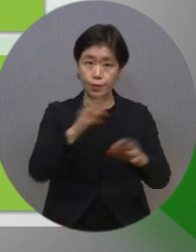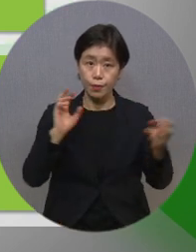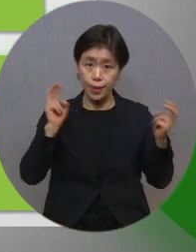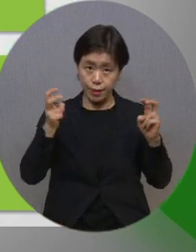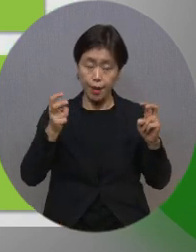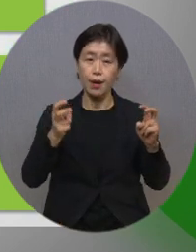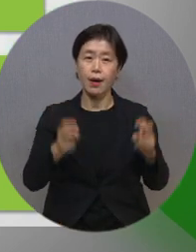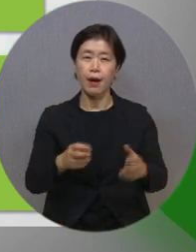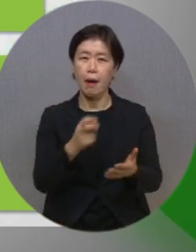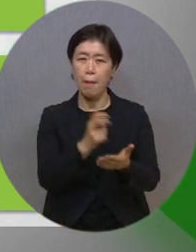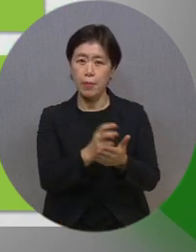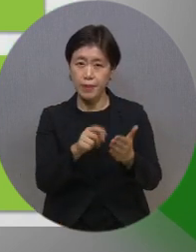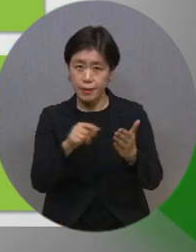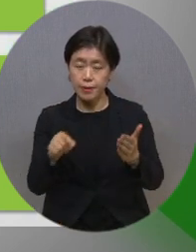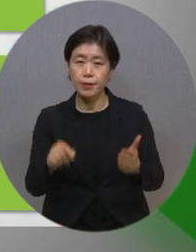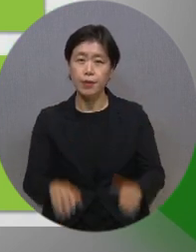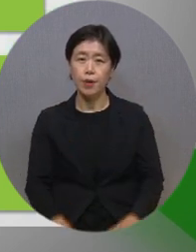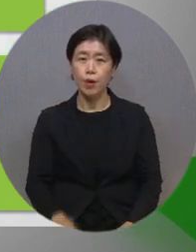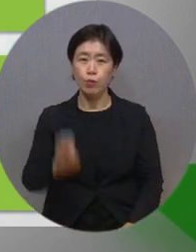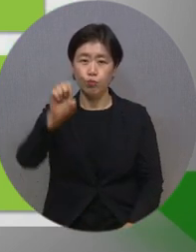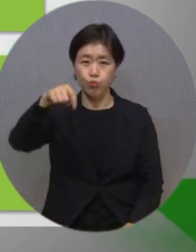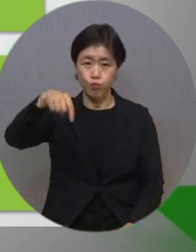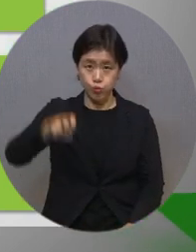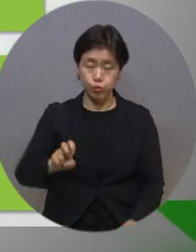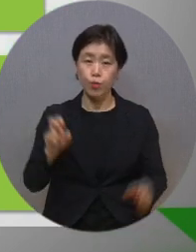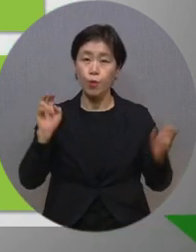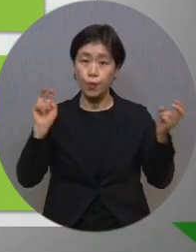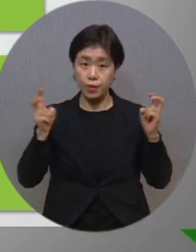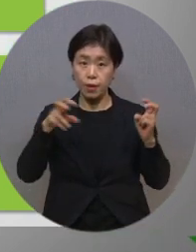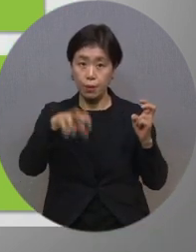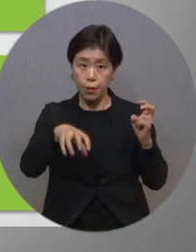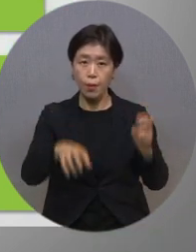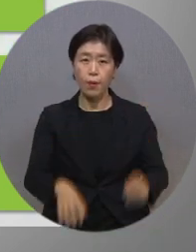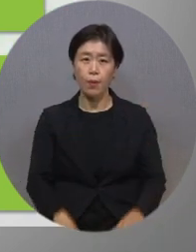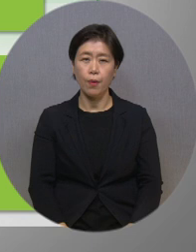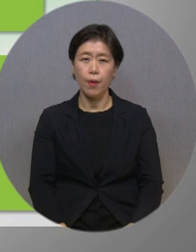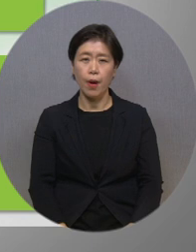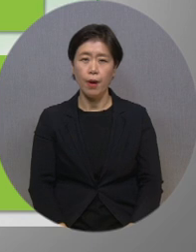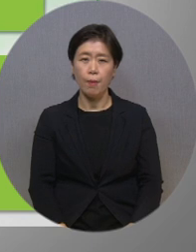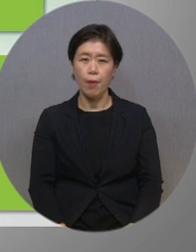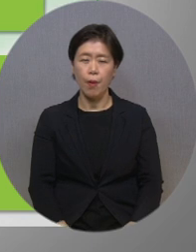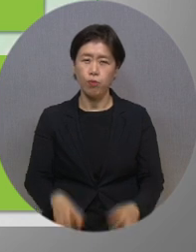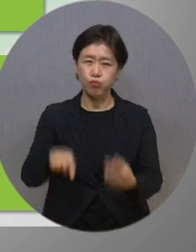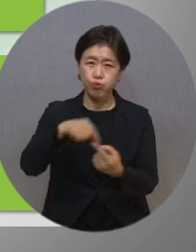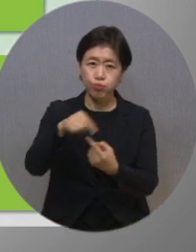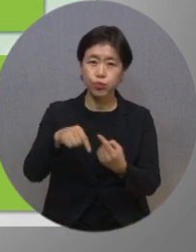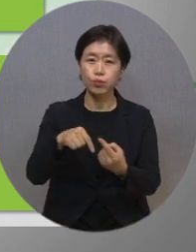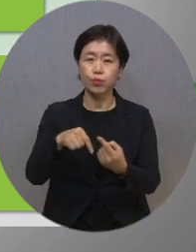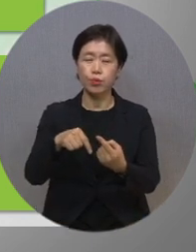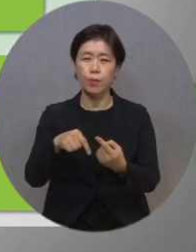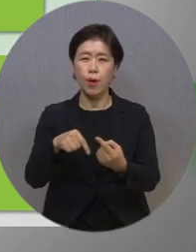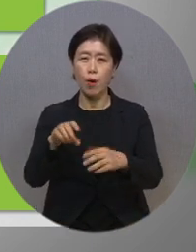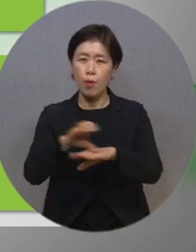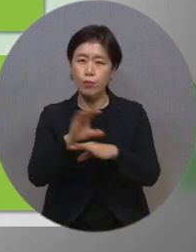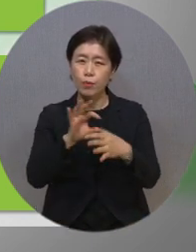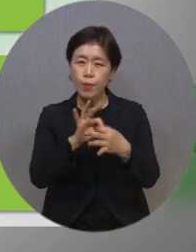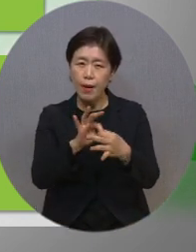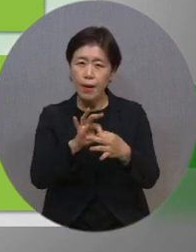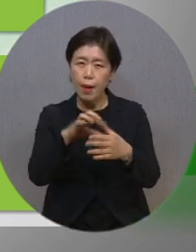농업회사법인 품주식회사에서 법용 응용 소프트웨어 프로그래머를 모집합니다. 접수 마감일은